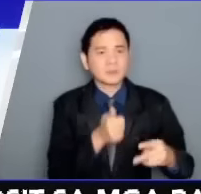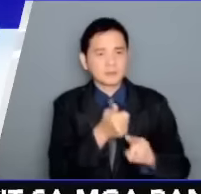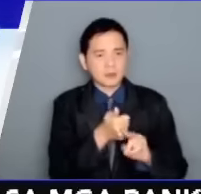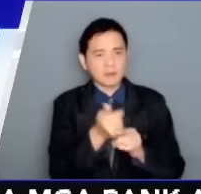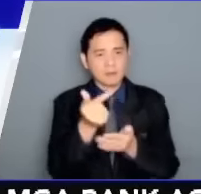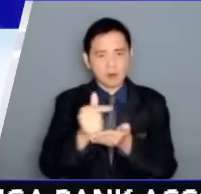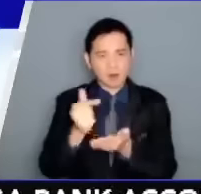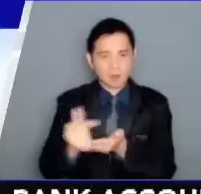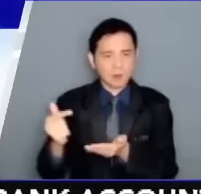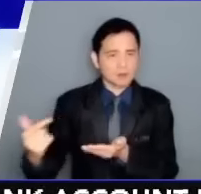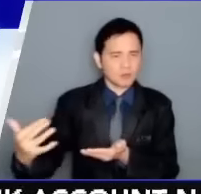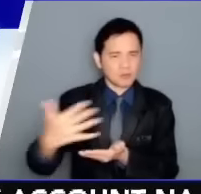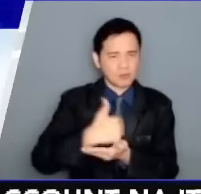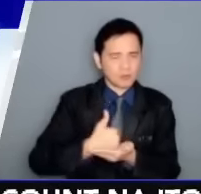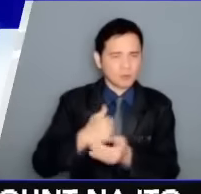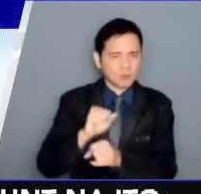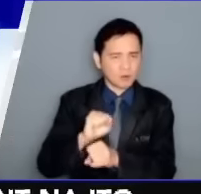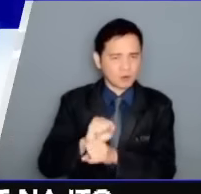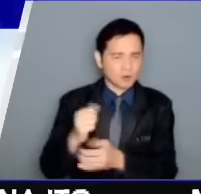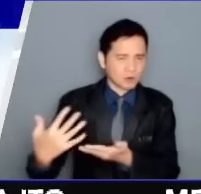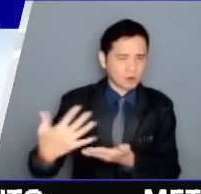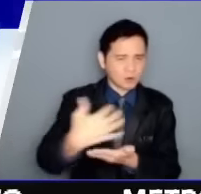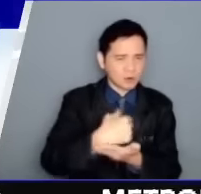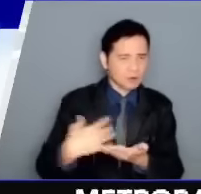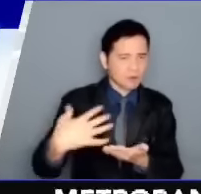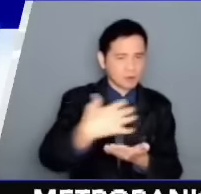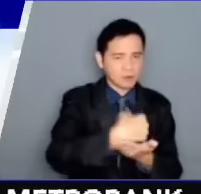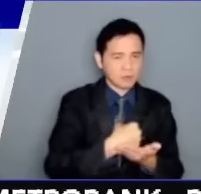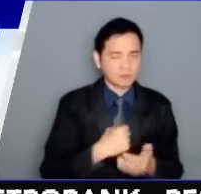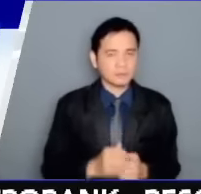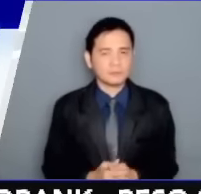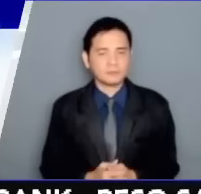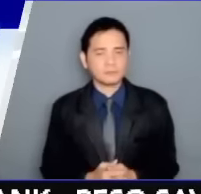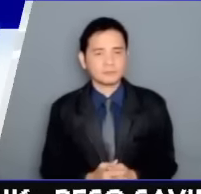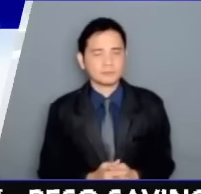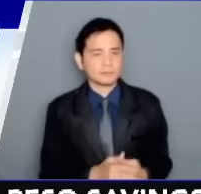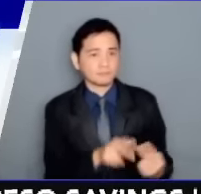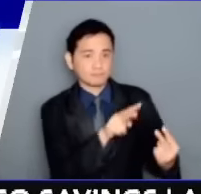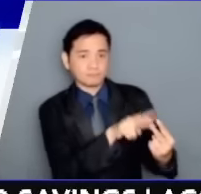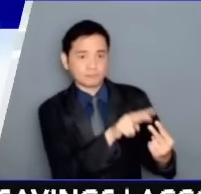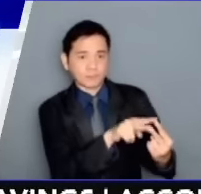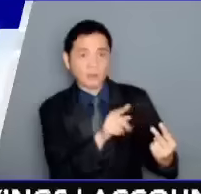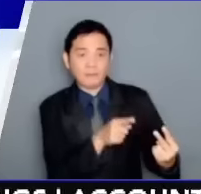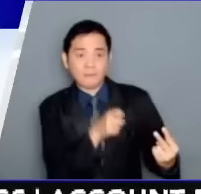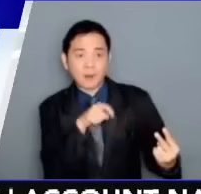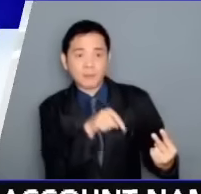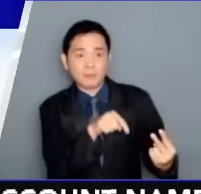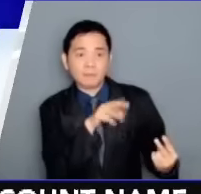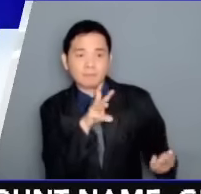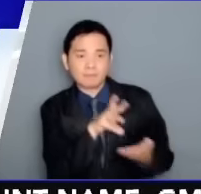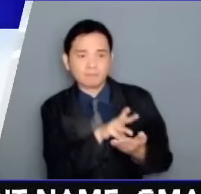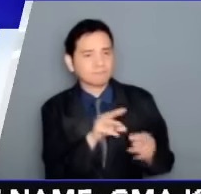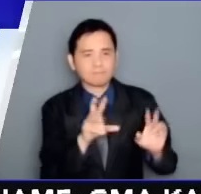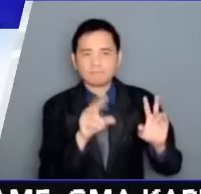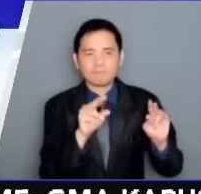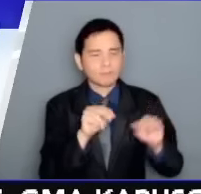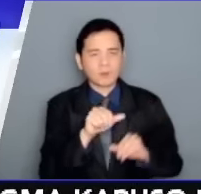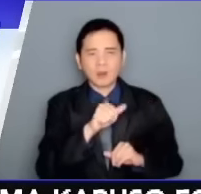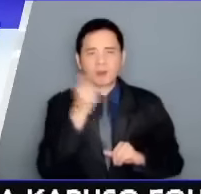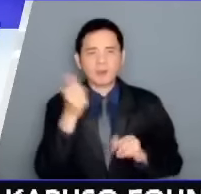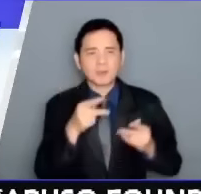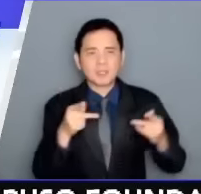akin ayon sa mga tag Barangay Hindi raw nila residente ang mga biktima parang may mga gasgas rin siya siguro dahil sa pagkaka